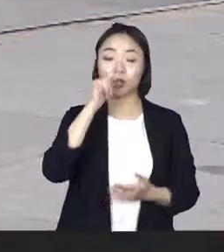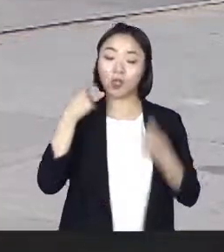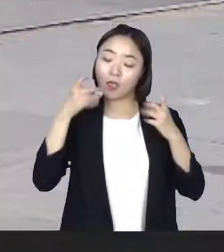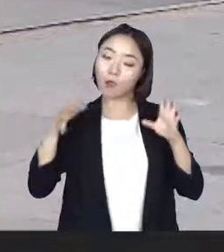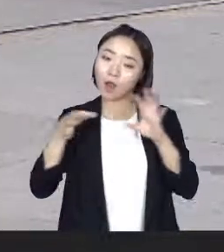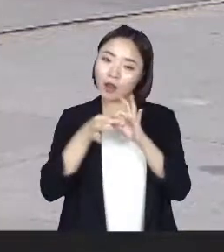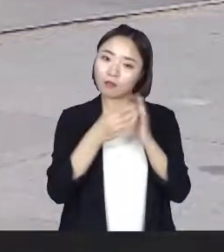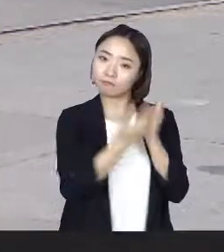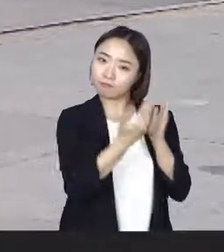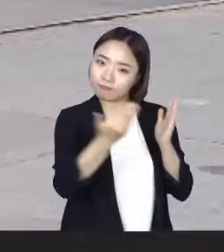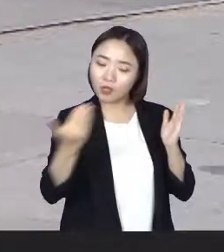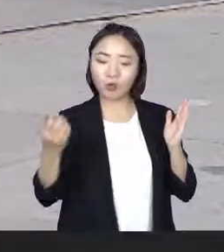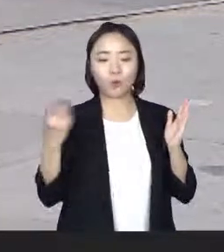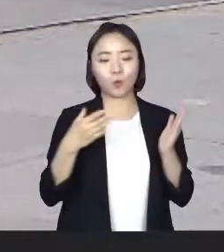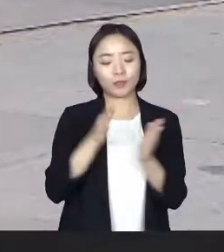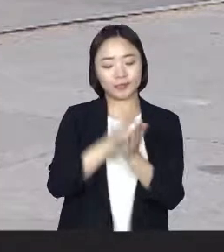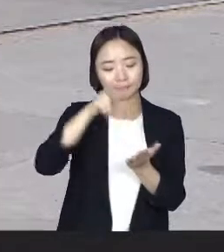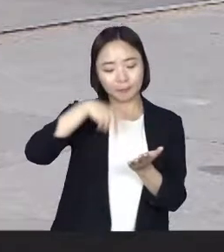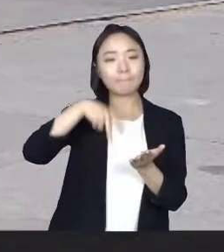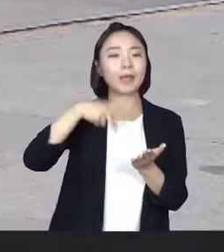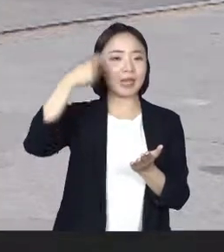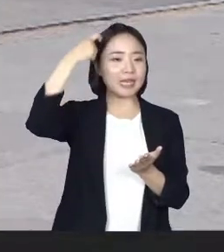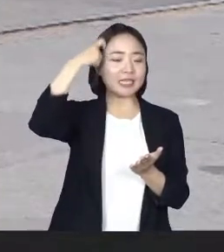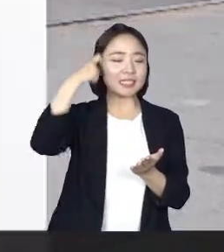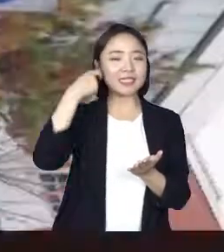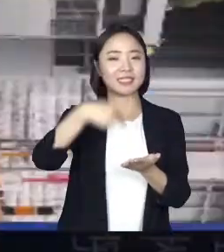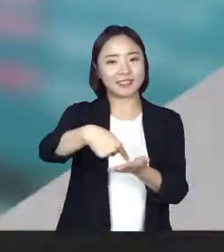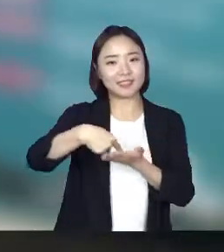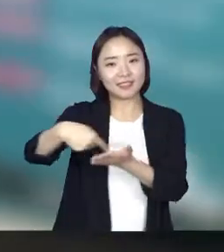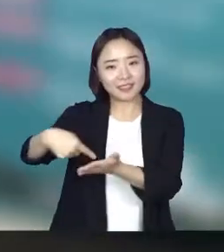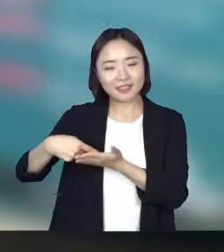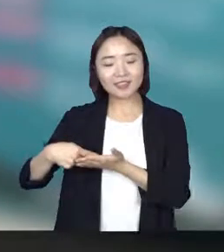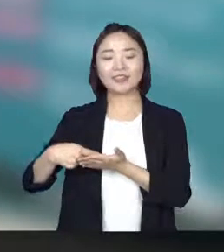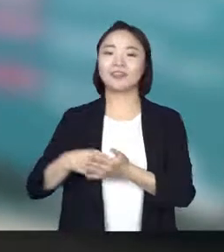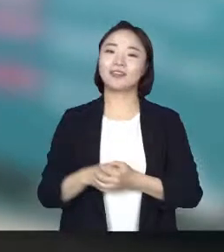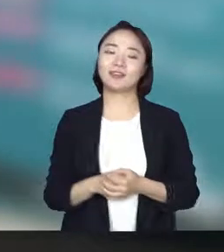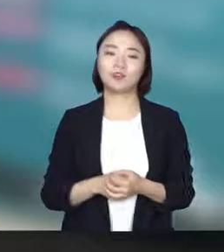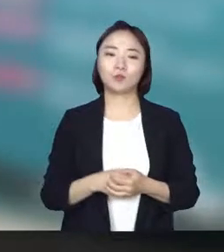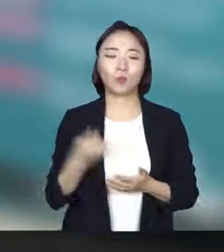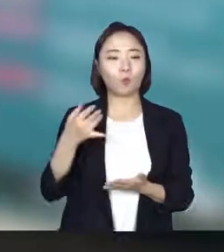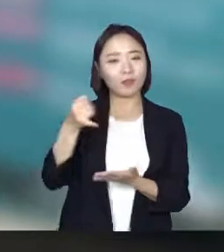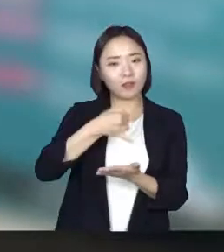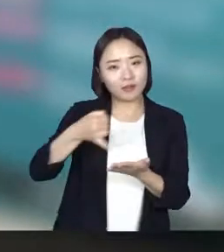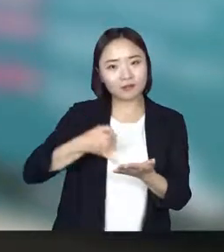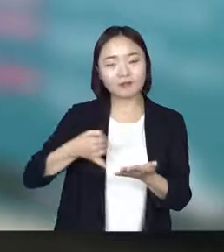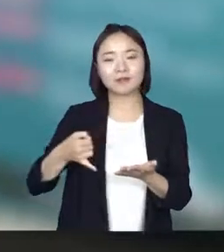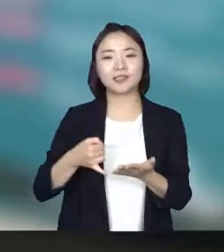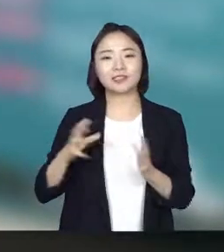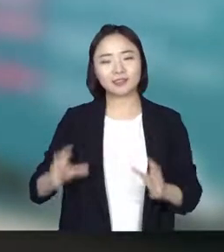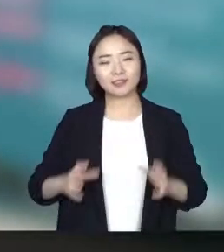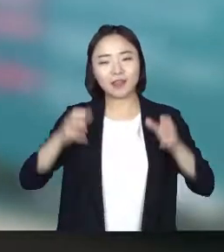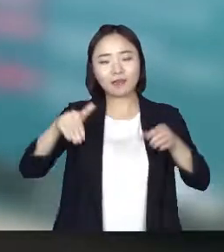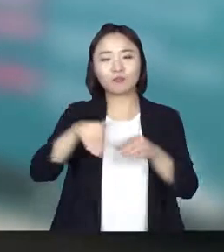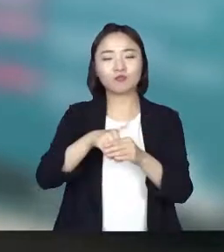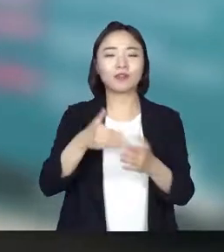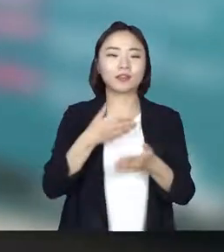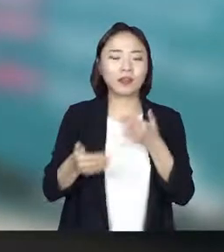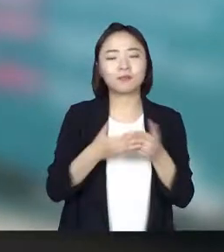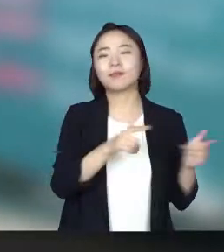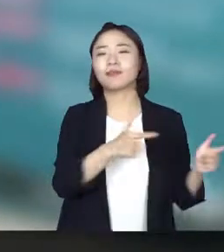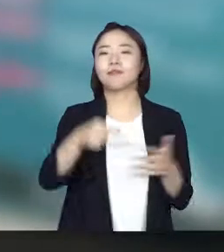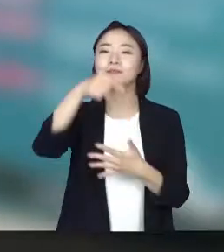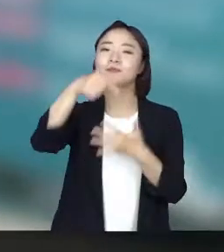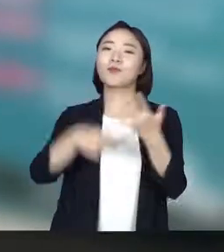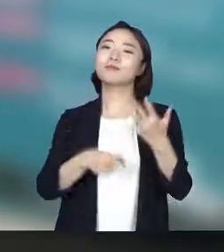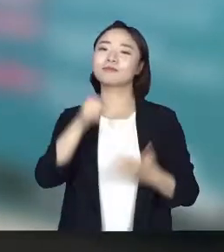여행과 관련된 도서 전시와 도쿠 이벤트를 비롯해 토닥토닥 그림책 테라피, 세계 문화 탐험 등의